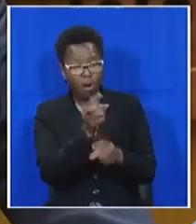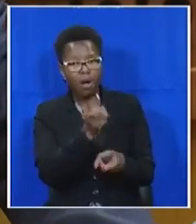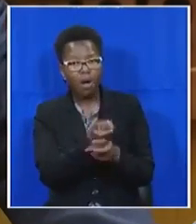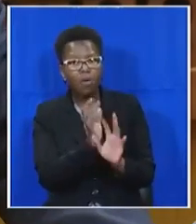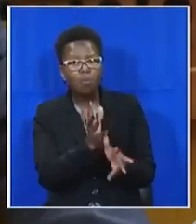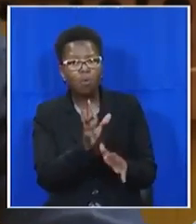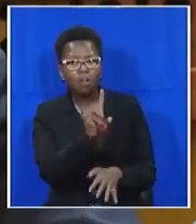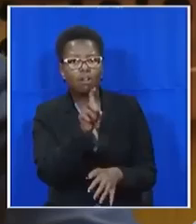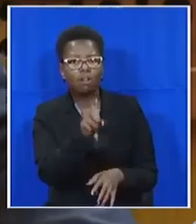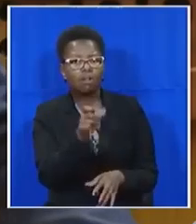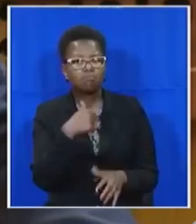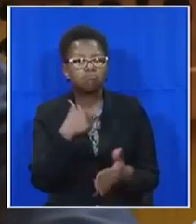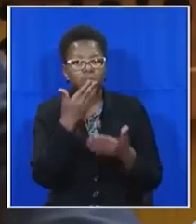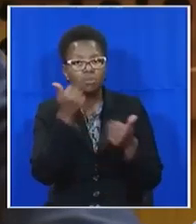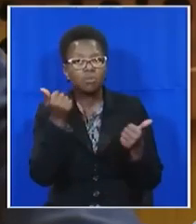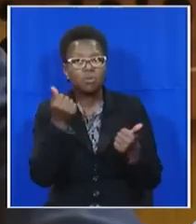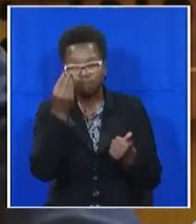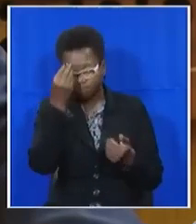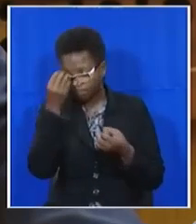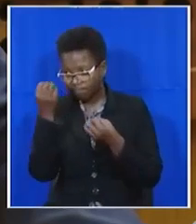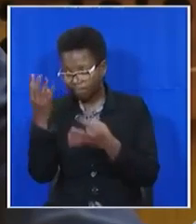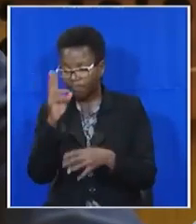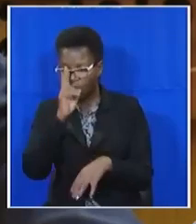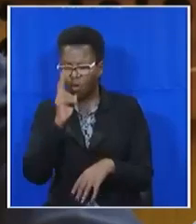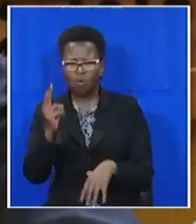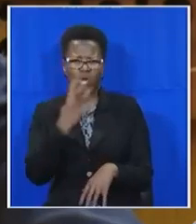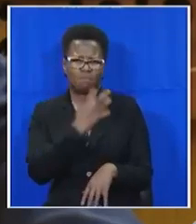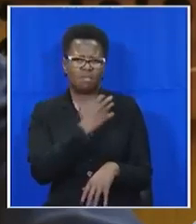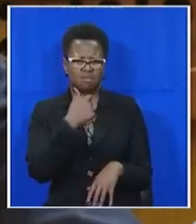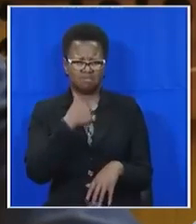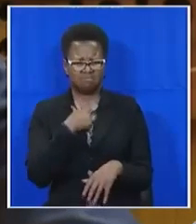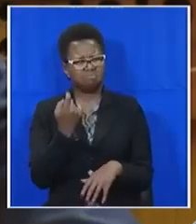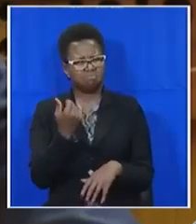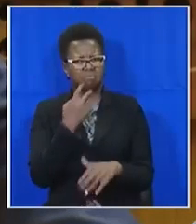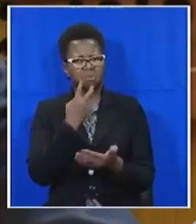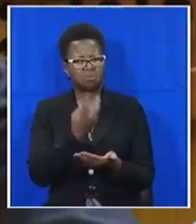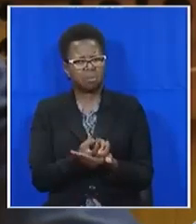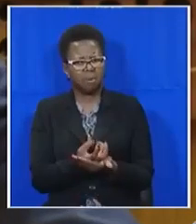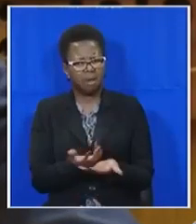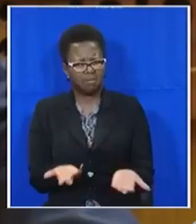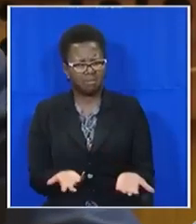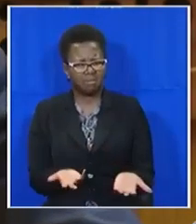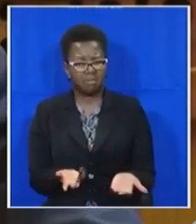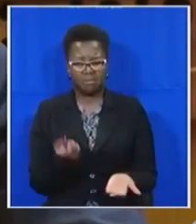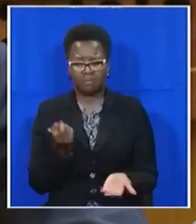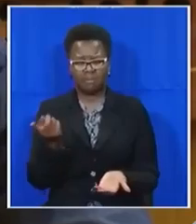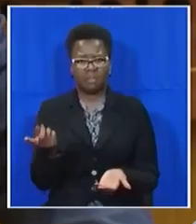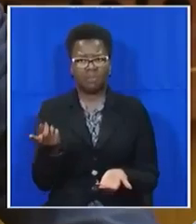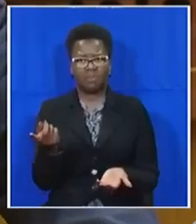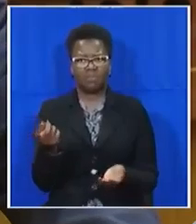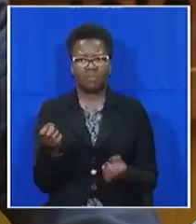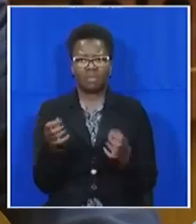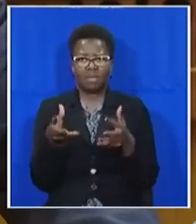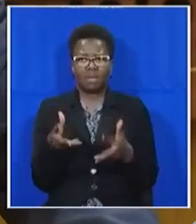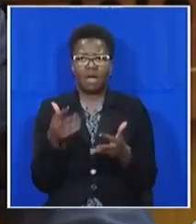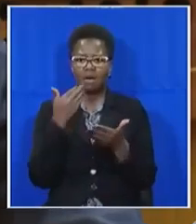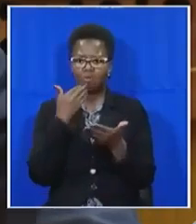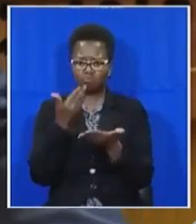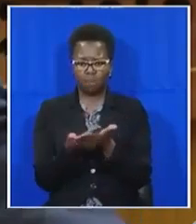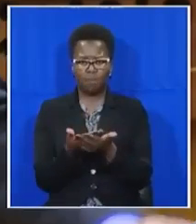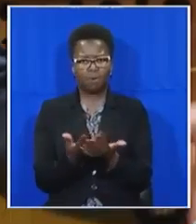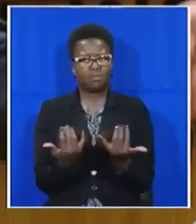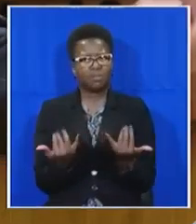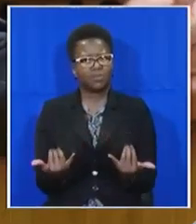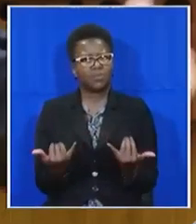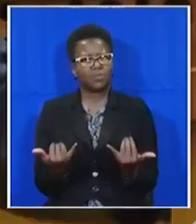sê, minister, ek is verbaas dat u met hierdie voorstel kom vandag. Want u begin kyk of